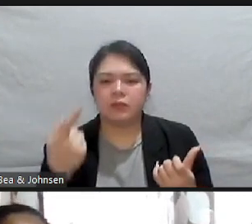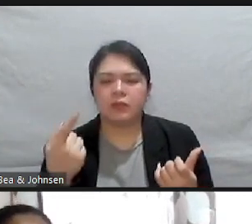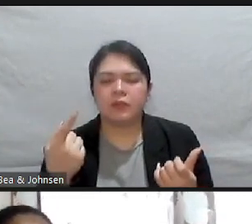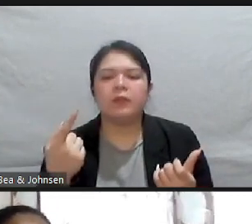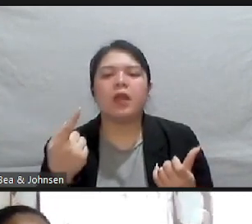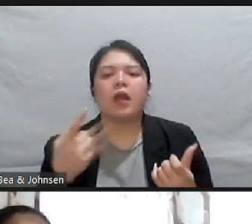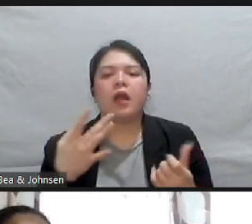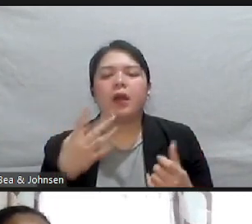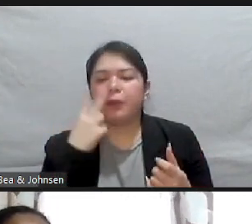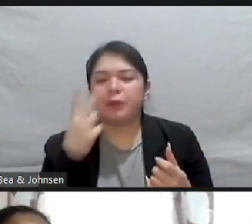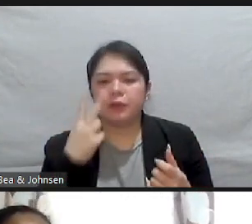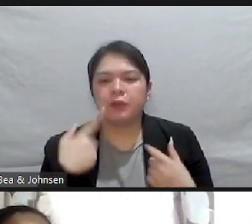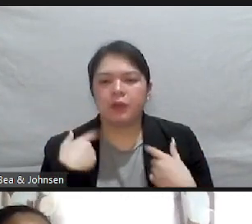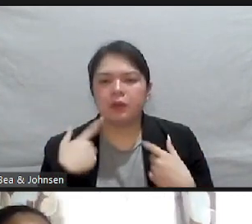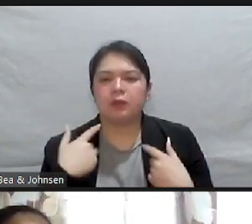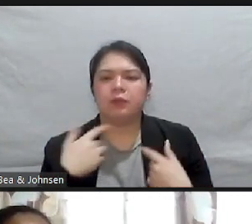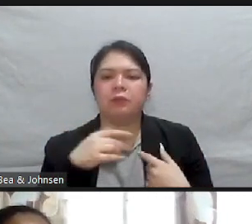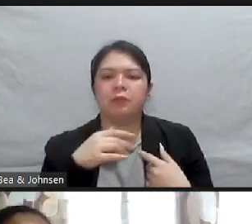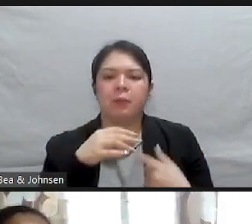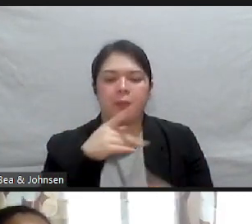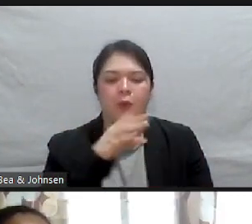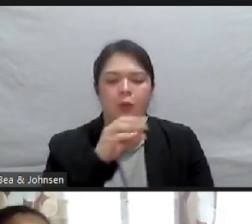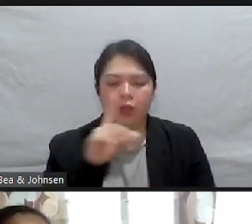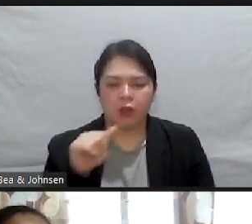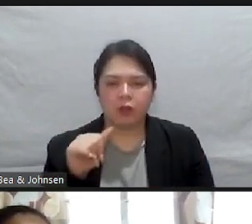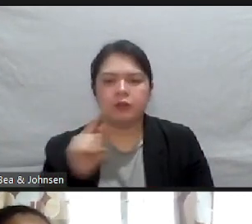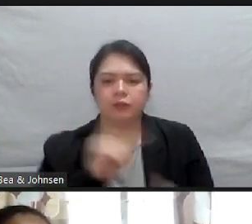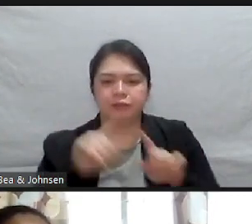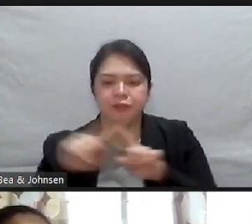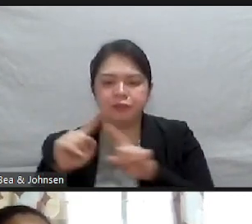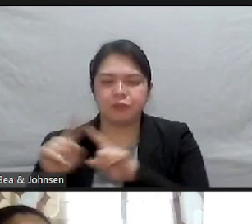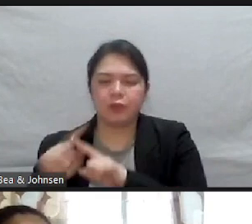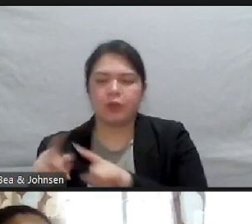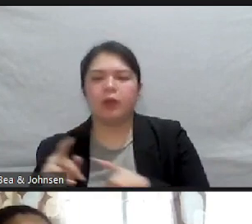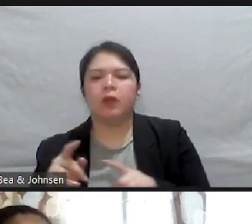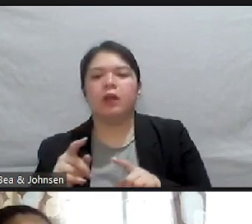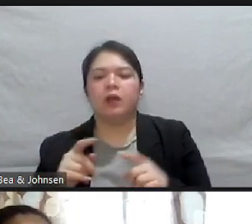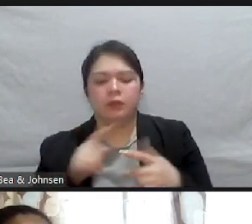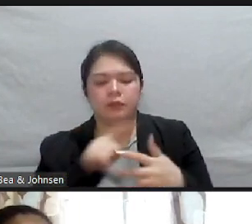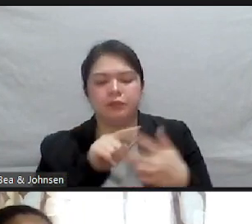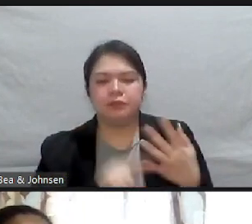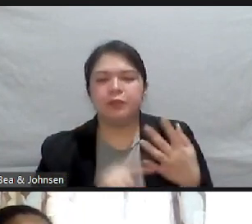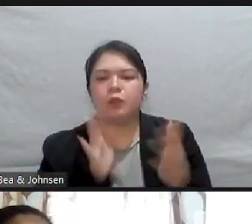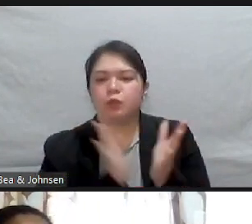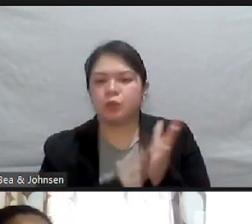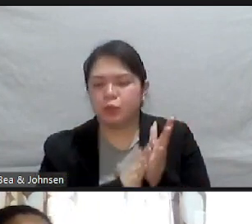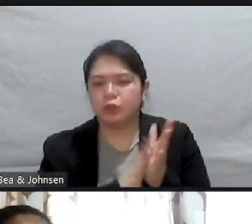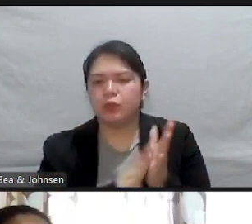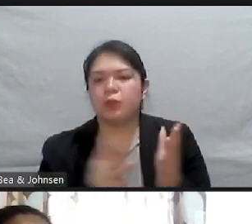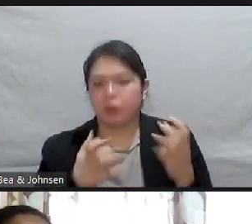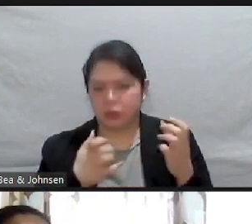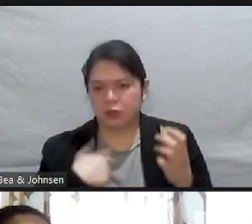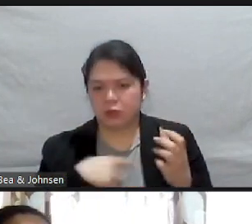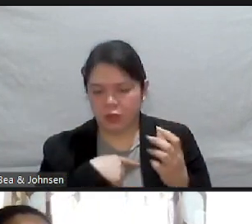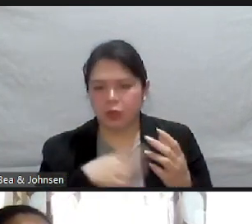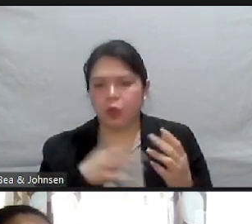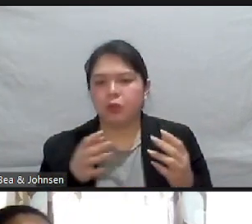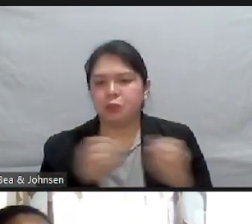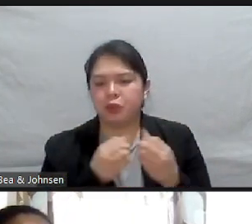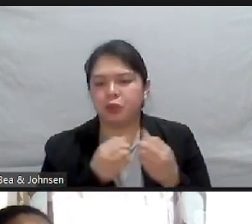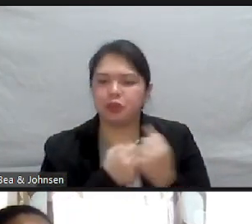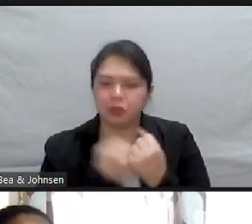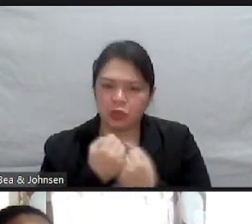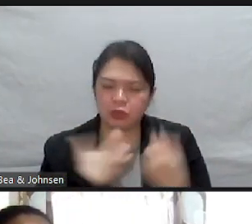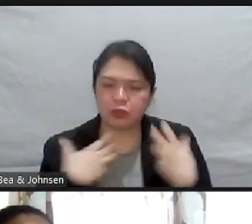sa munisipyo ng Pola, Nauhan, Victoria at Socorro. Marahil kung nais natin na pagtibayin ang pagsasalita ng